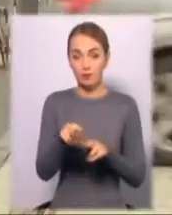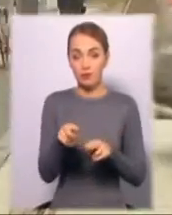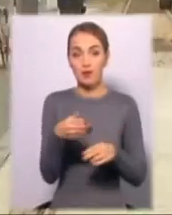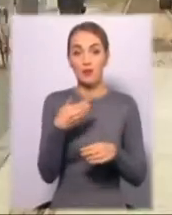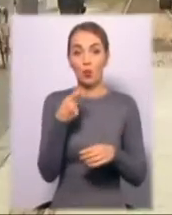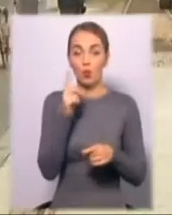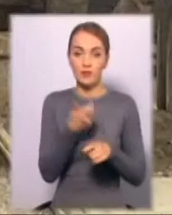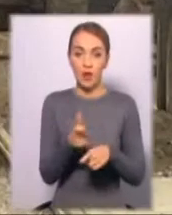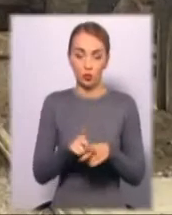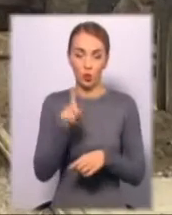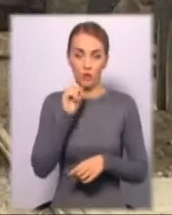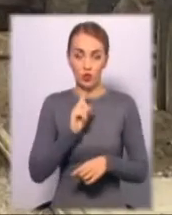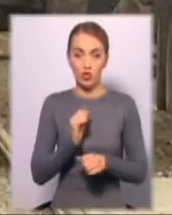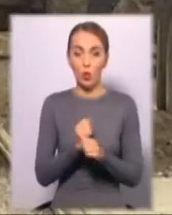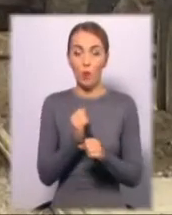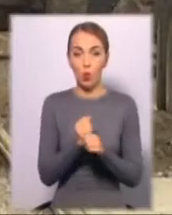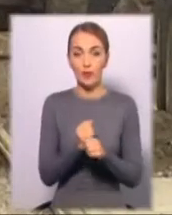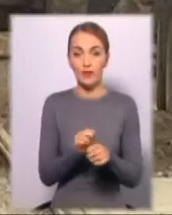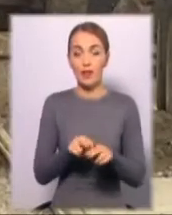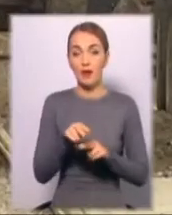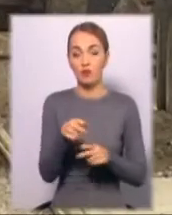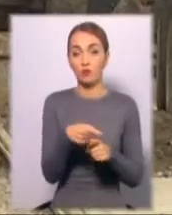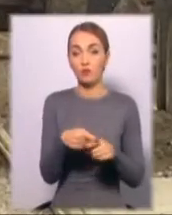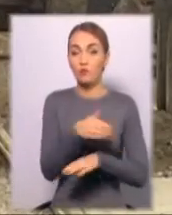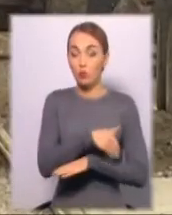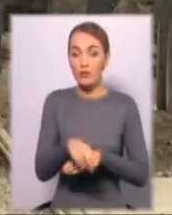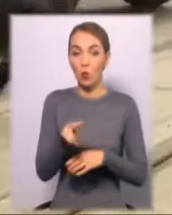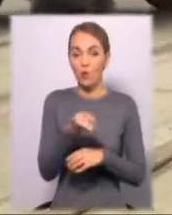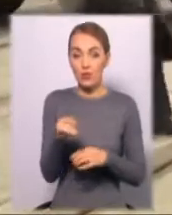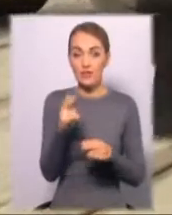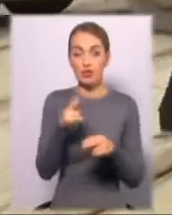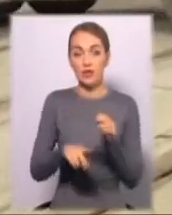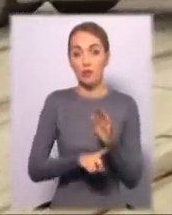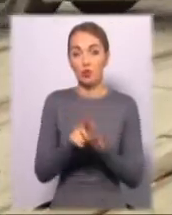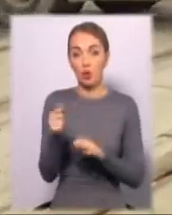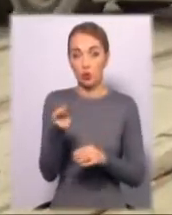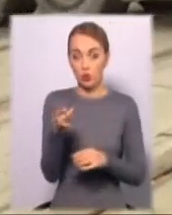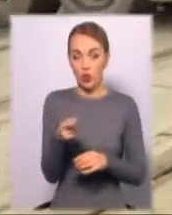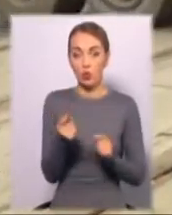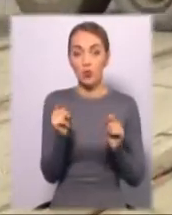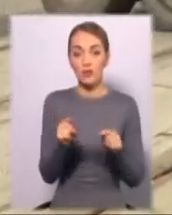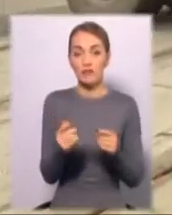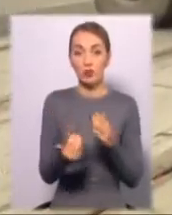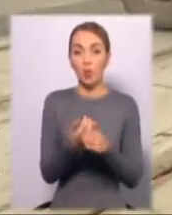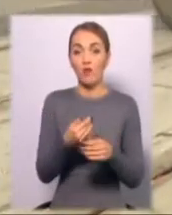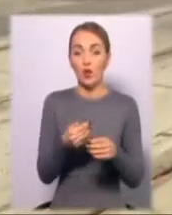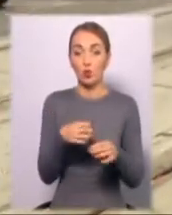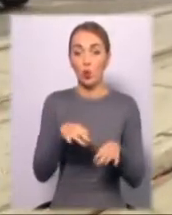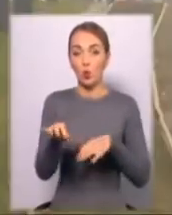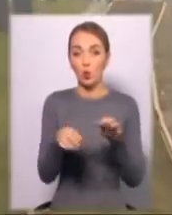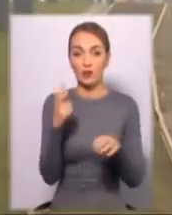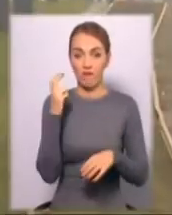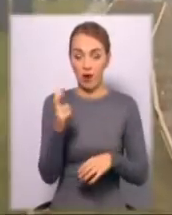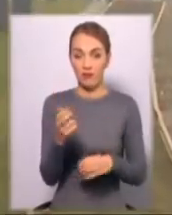значно комфортніше. Роботи на перетині з вулиці Луговою завершать на початку грудня. Тоді ж відновлять рух трамваїв.